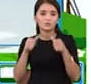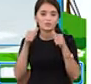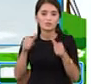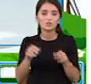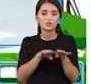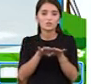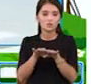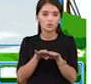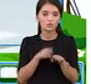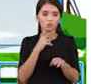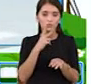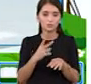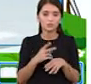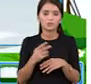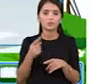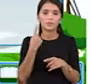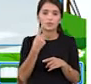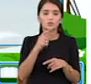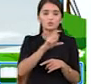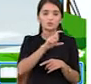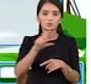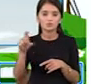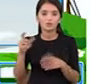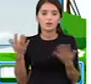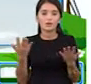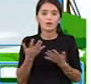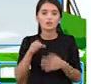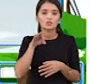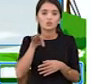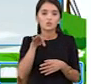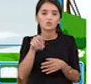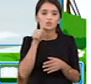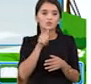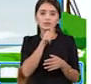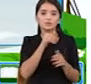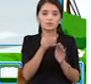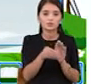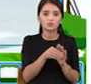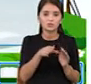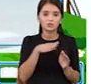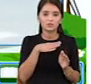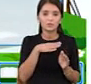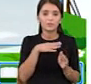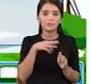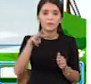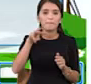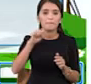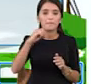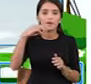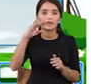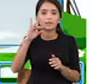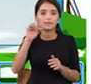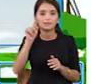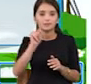javoblarni solishtirib ko'raylikchi? Demak, birinchi ustunga qaysi mashina rusumi yashiringan so'zi?